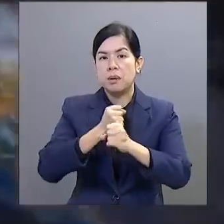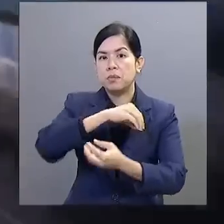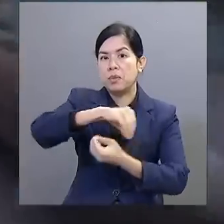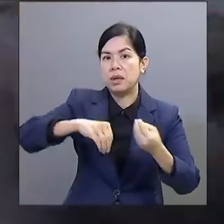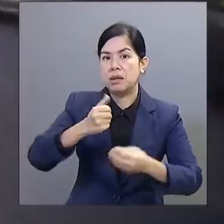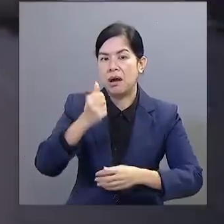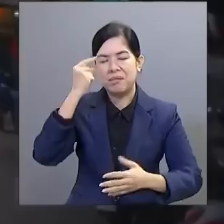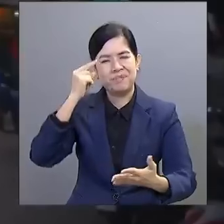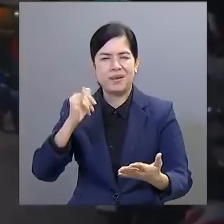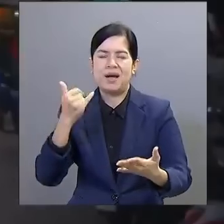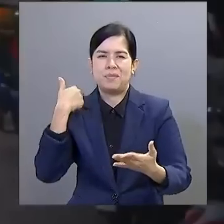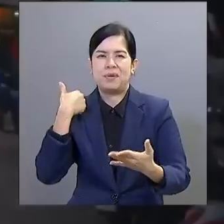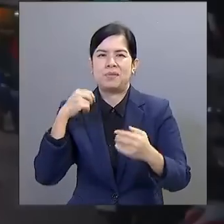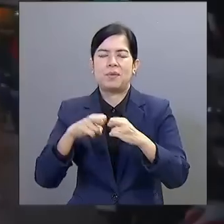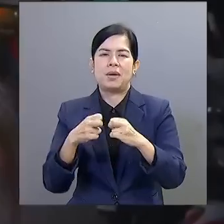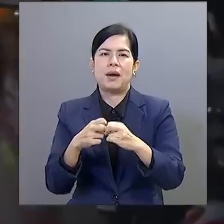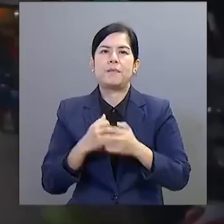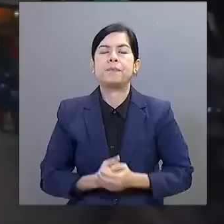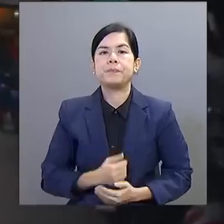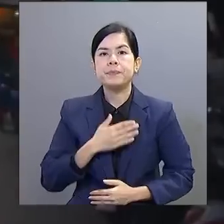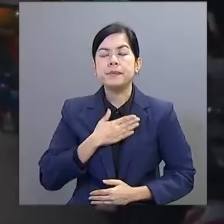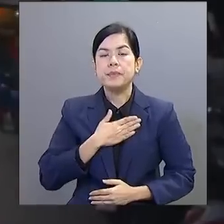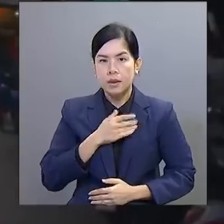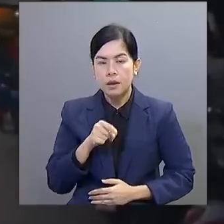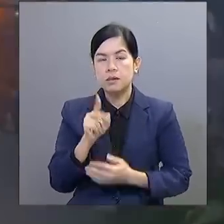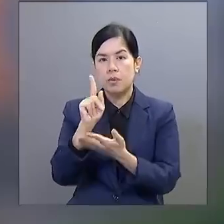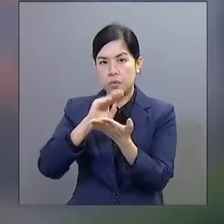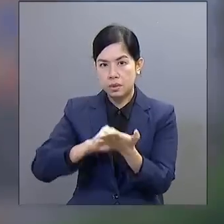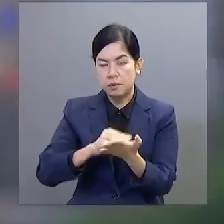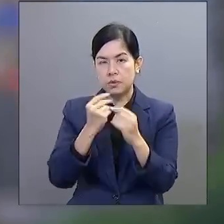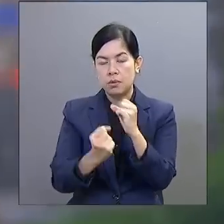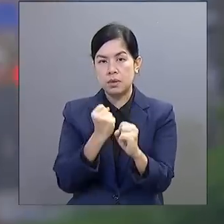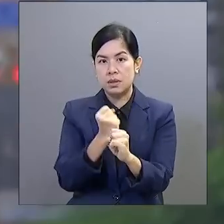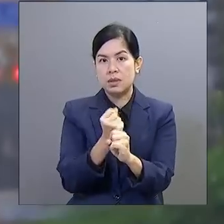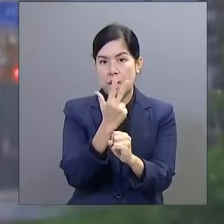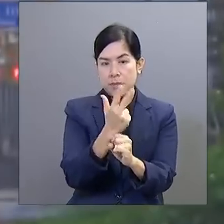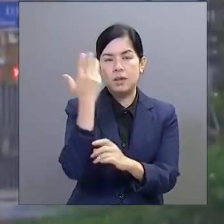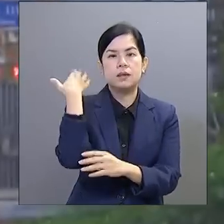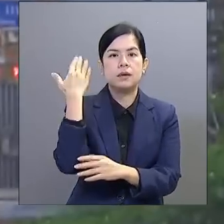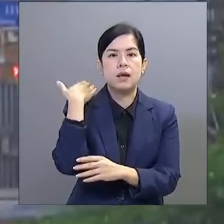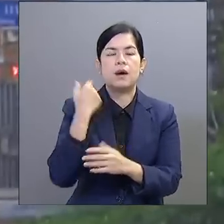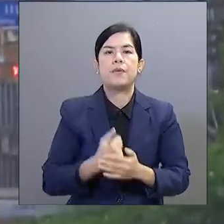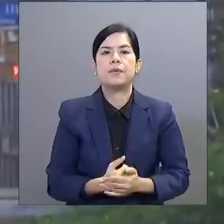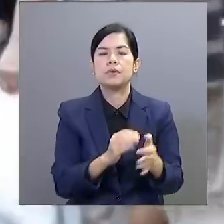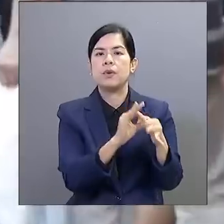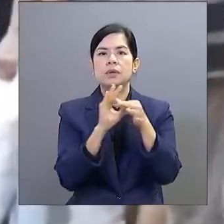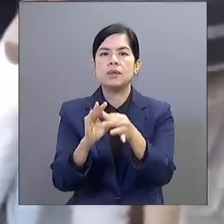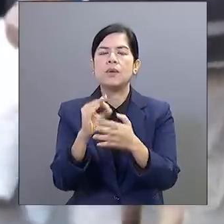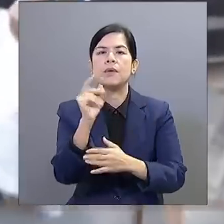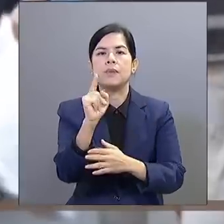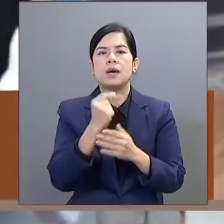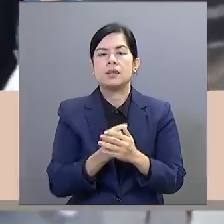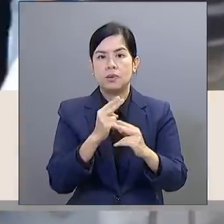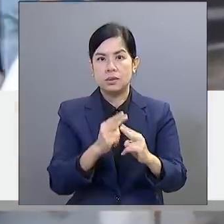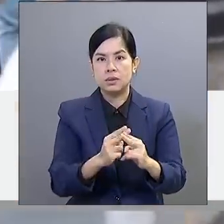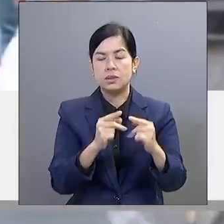ข้อมูลจากรายการ Big Story เรื่องใหญ่ไทย PBS เมื่อ3ปีก่อน ซึ่งผลิตเนื้อหาตอนหนึ่งที่มีชื่อว่